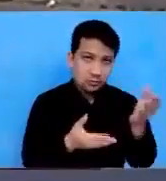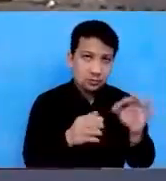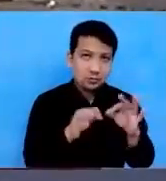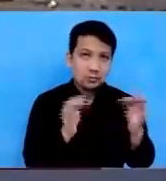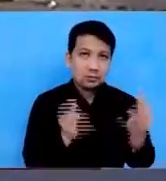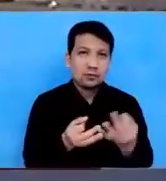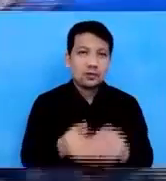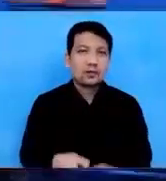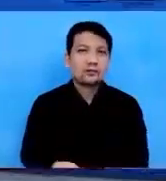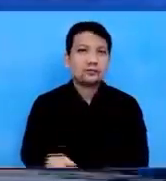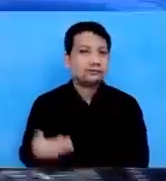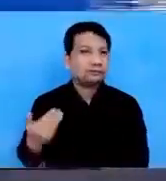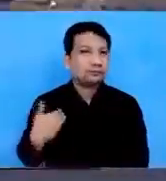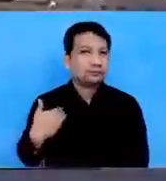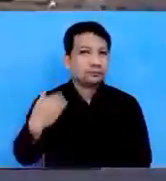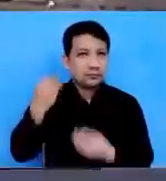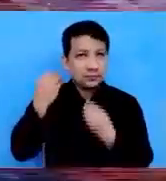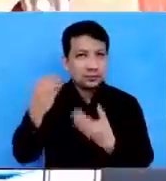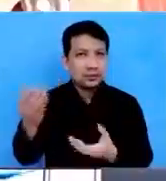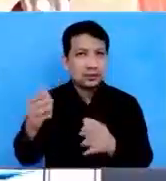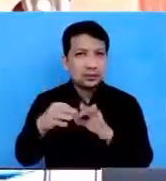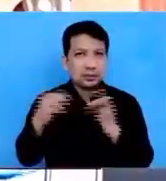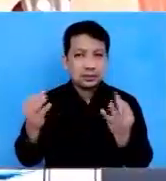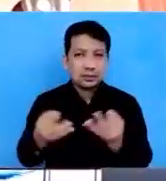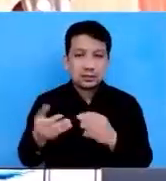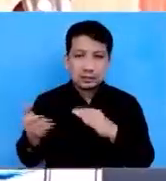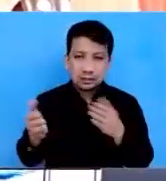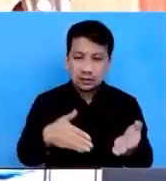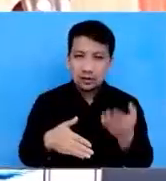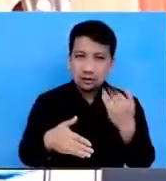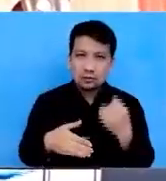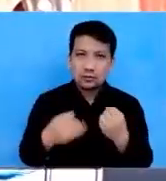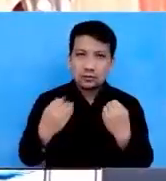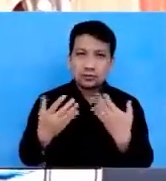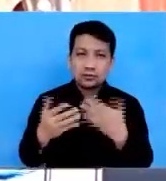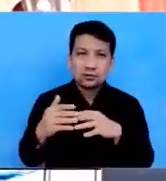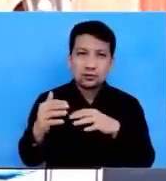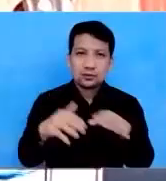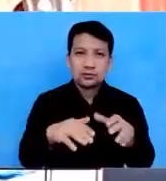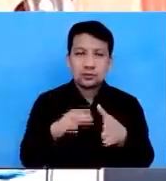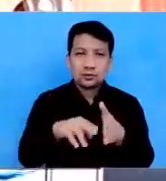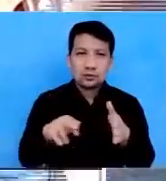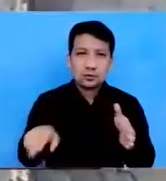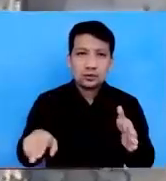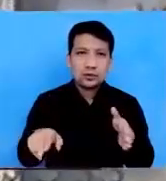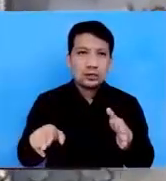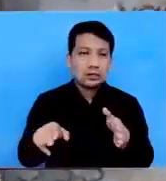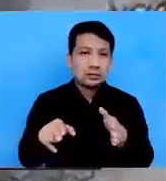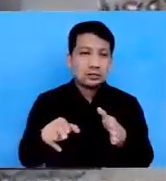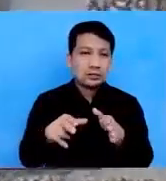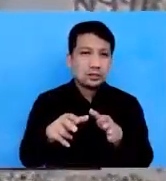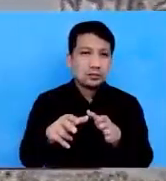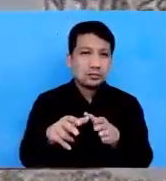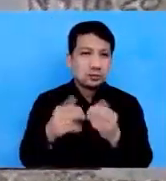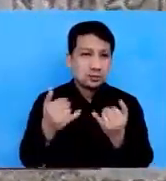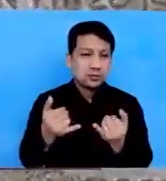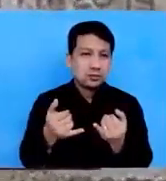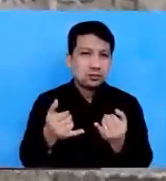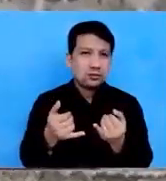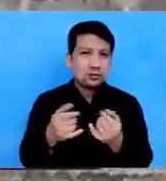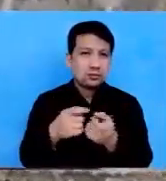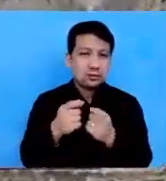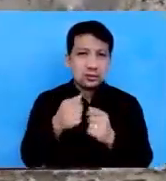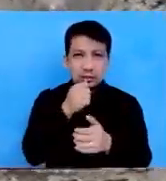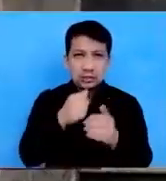rin daw agad na abisuhan ng pamilya ng mga nasawing inmates, kaya dumami sila sa morgue ng Eastern Funeral Homes. Maaari rin daw na itinago ito sa mga